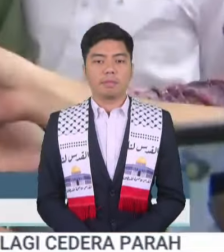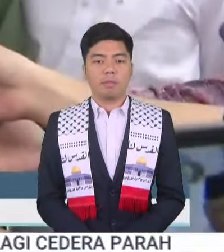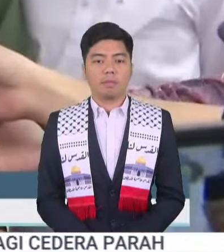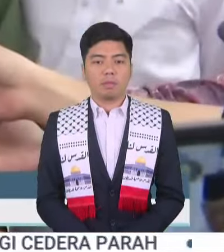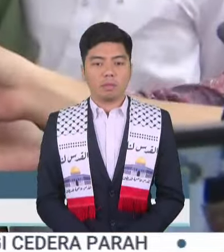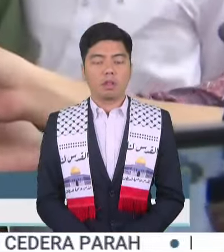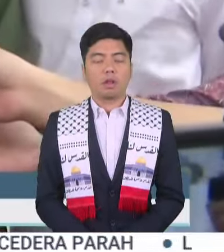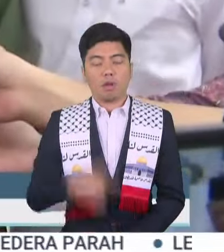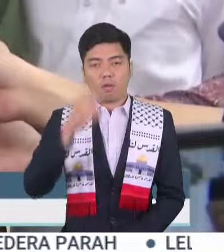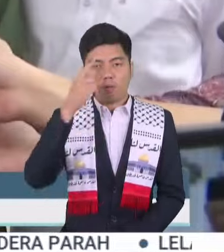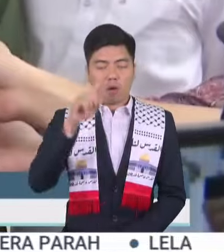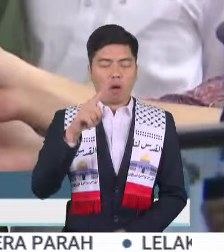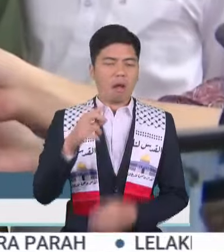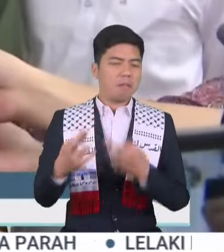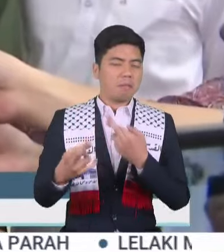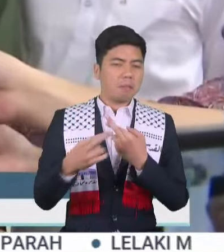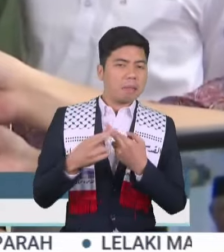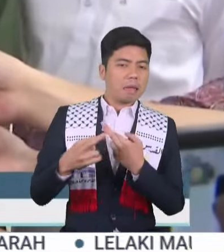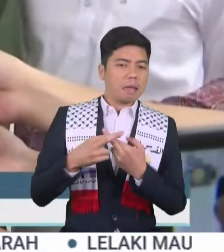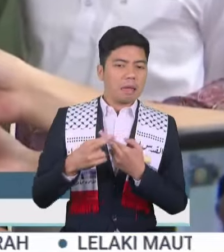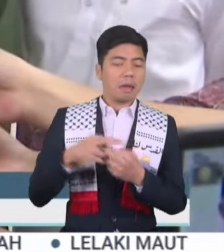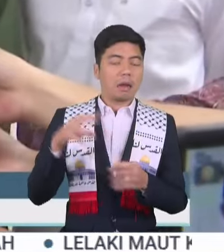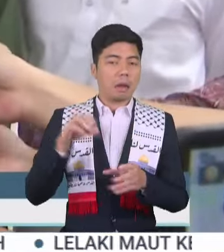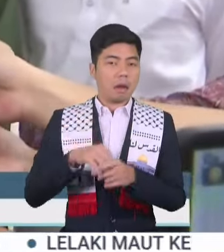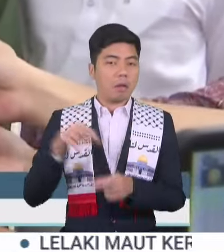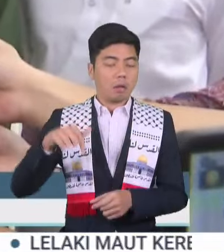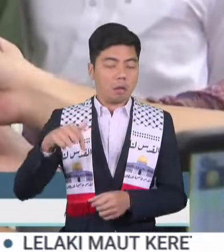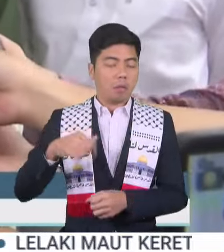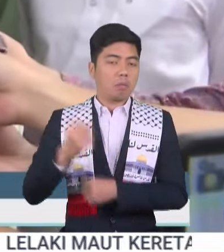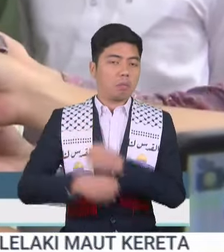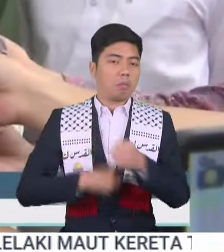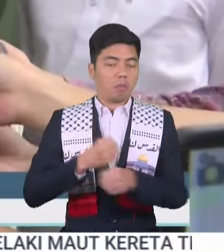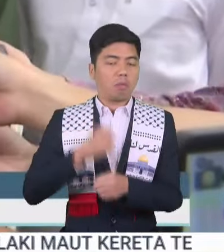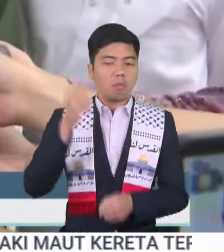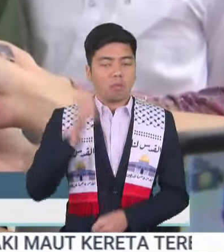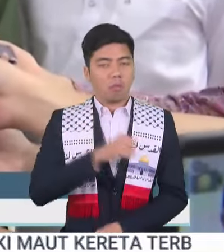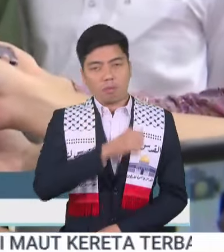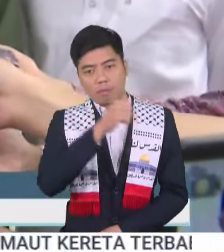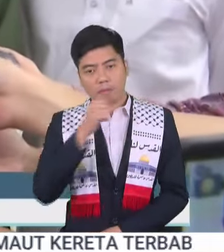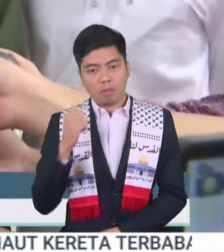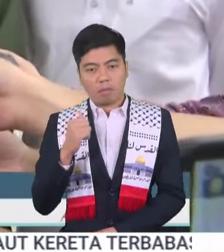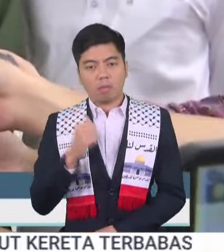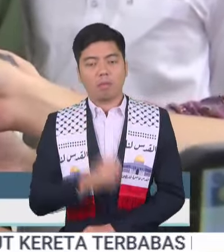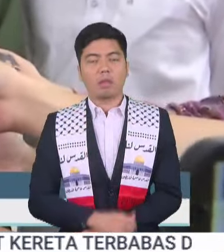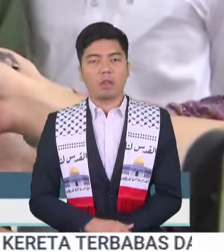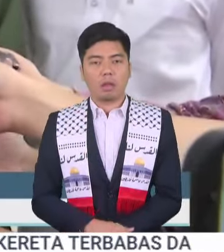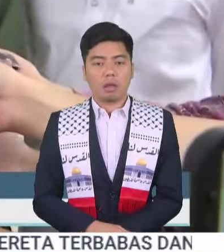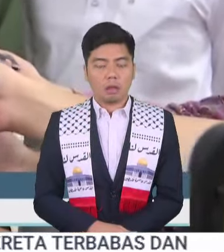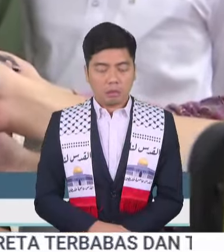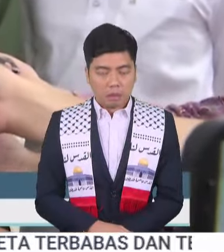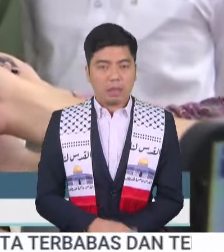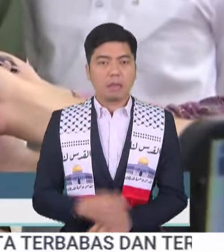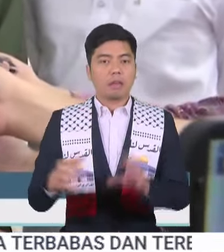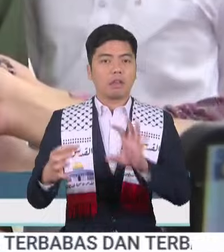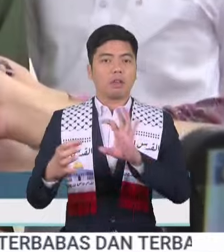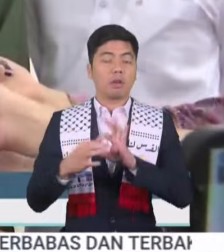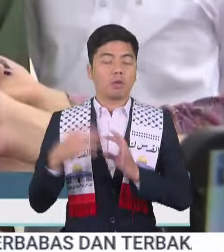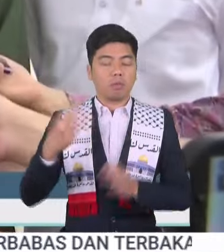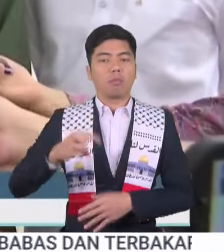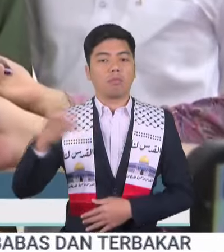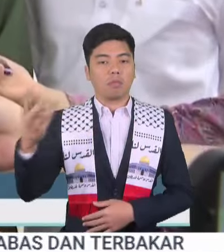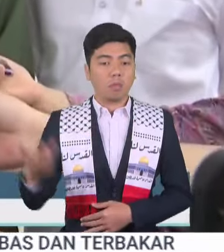Bagi mengimarakkan lagi bulan Ramadan Al-Mubarak Al-Karim pada tahun ini, dan kita bersama juga telah